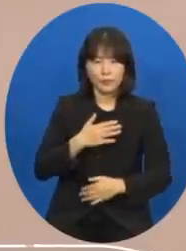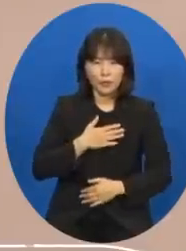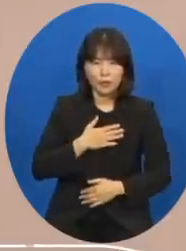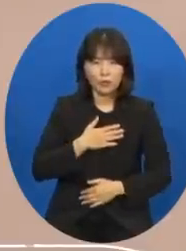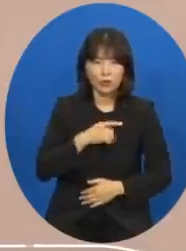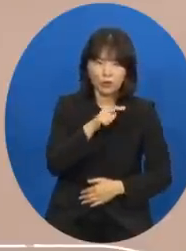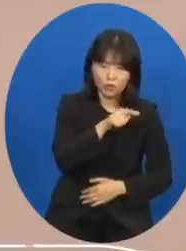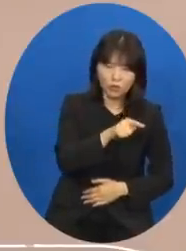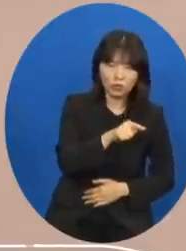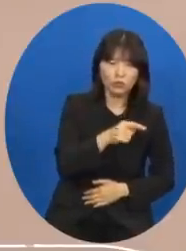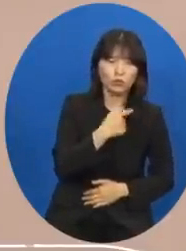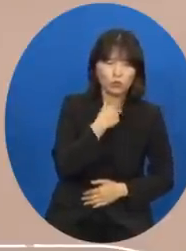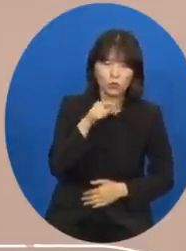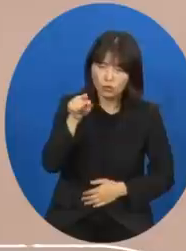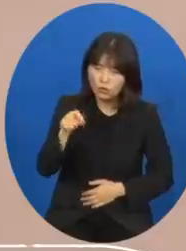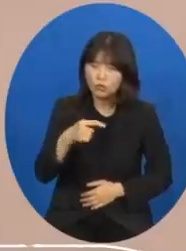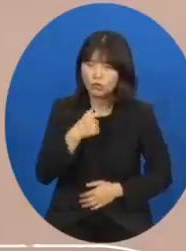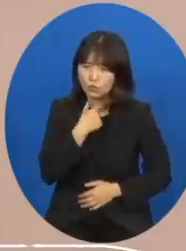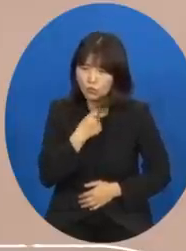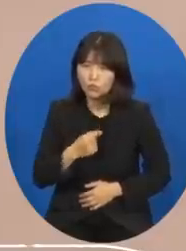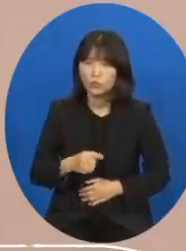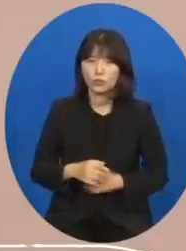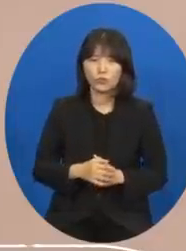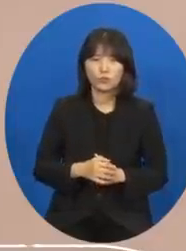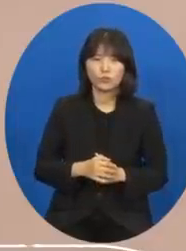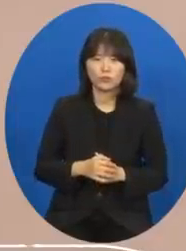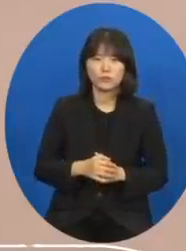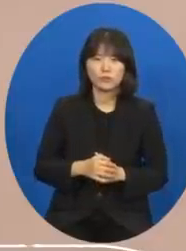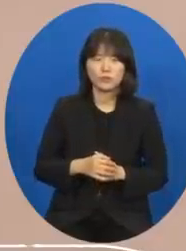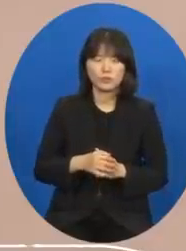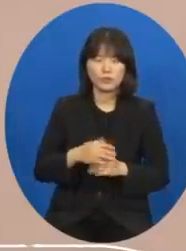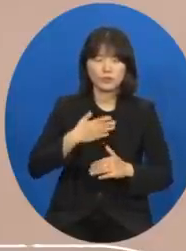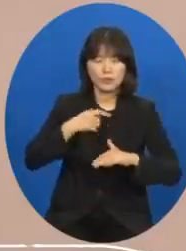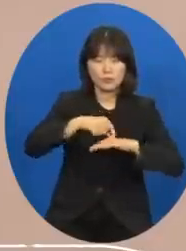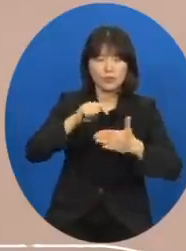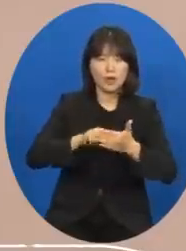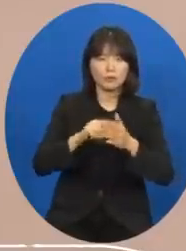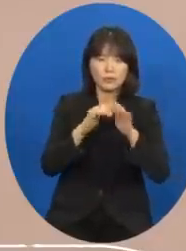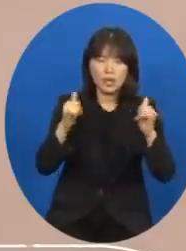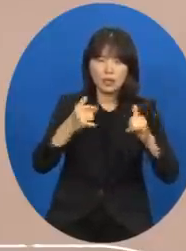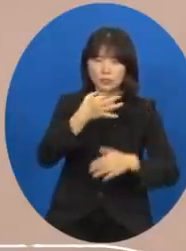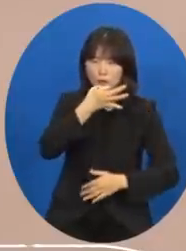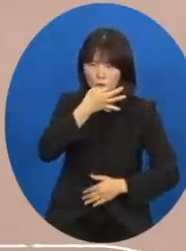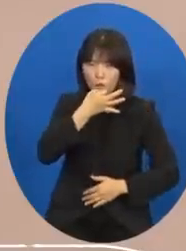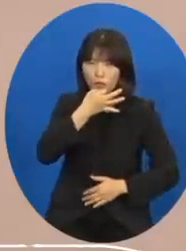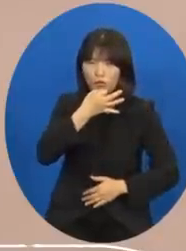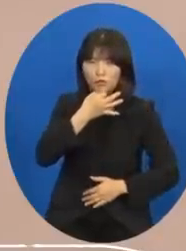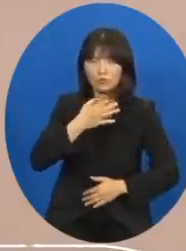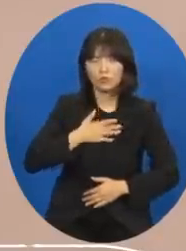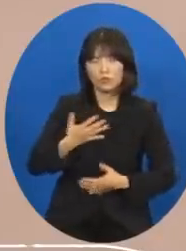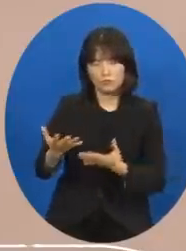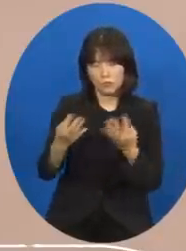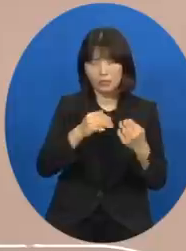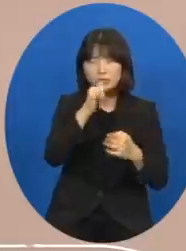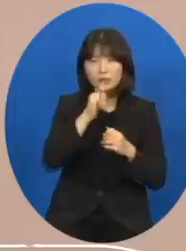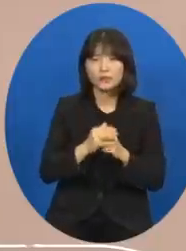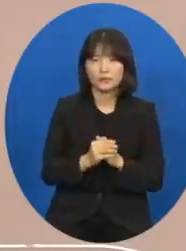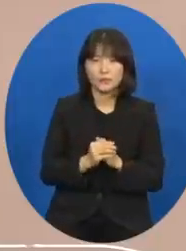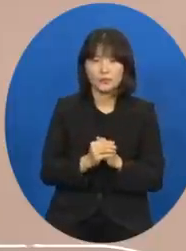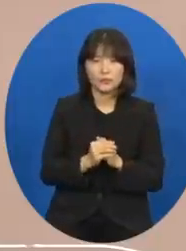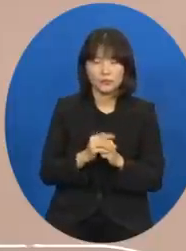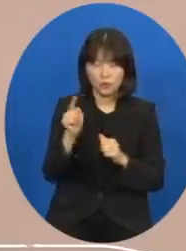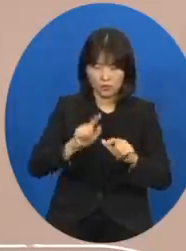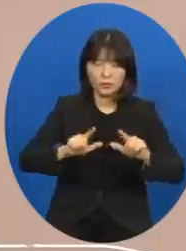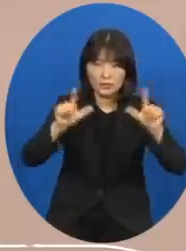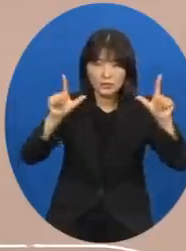이것도 했으면 좋겠고 저것도 가졌으면 좋겠고 그런 제 마음의 인간적인 욕심이 제게도 많았죠. 어느